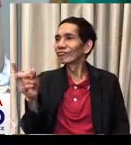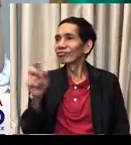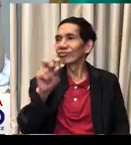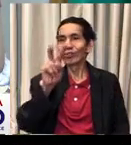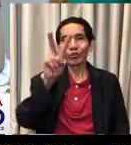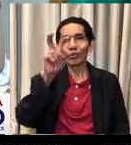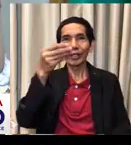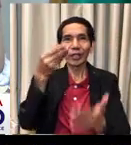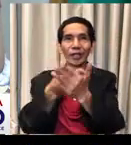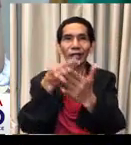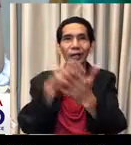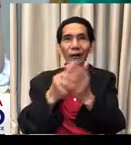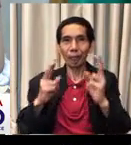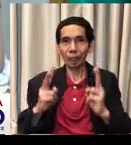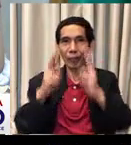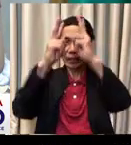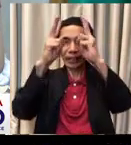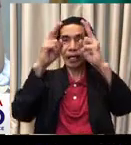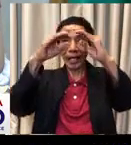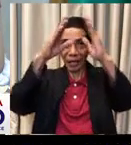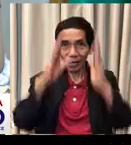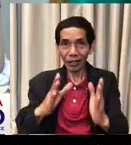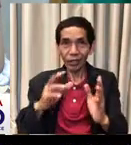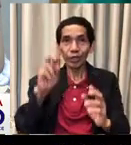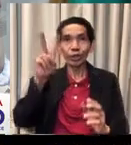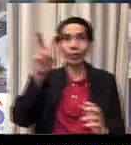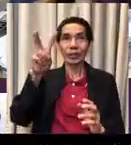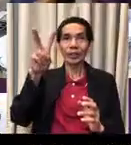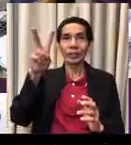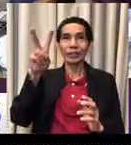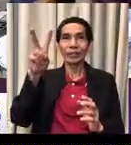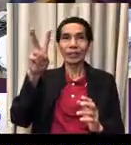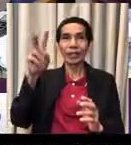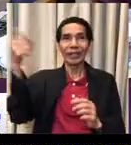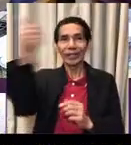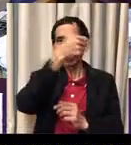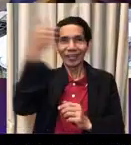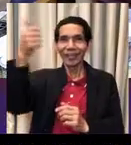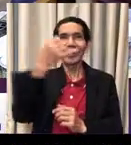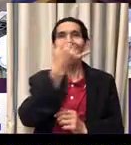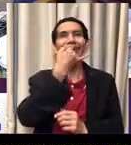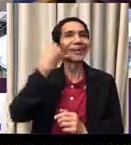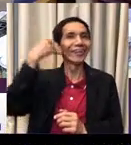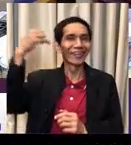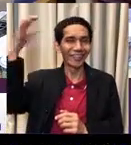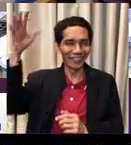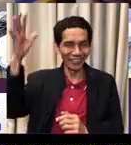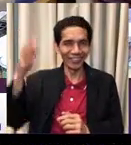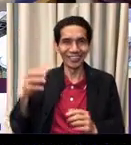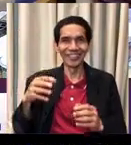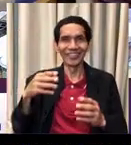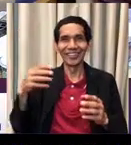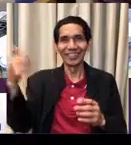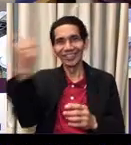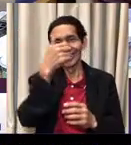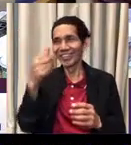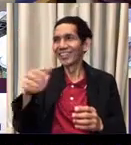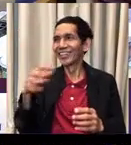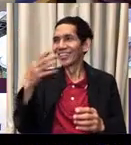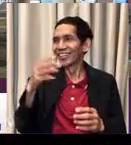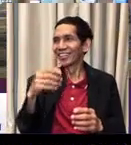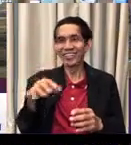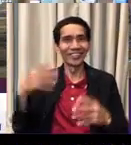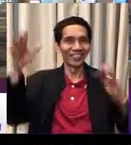200 pesos for vertical housing at 200 pesos pamasahe ni Brother Jess. Diba, Brother